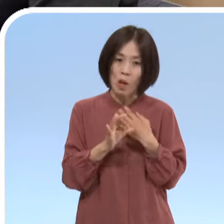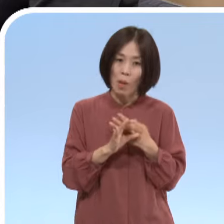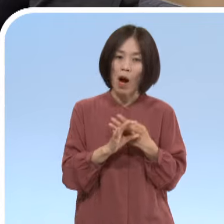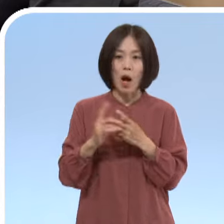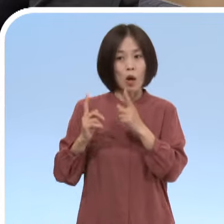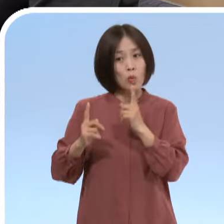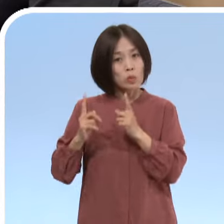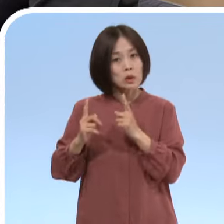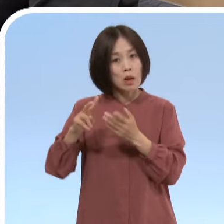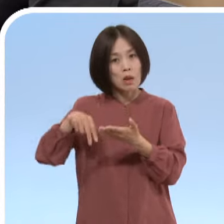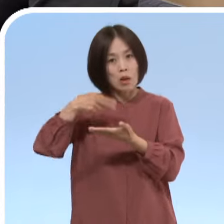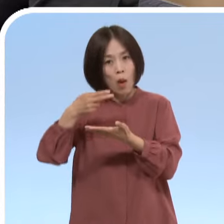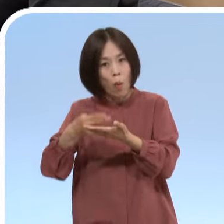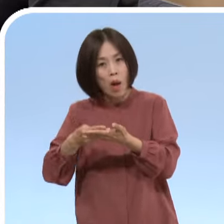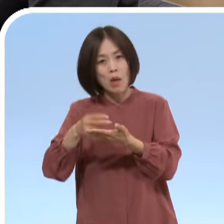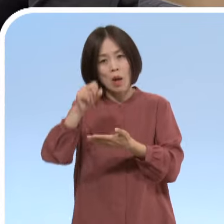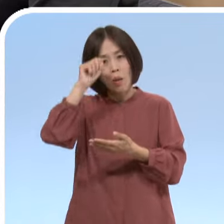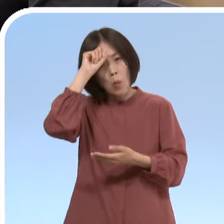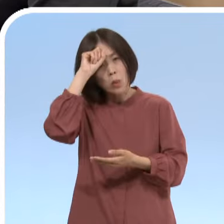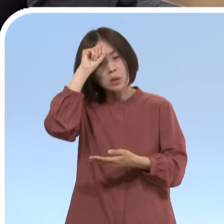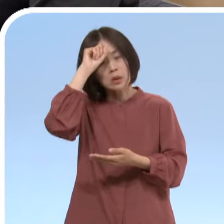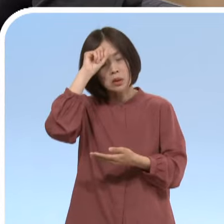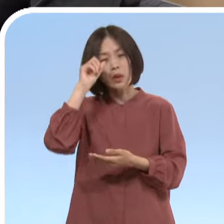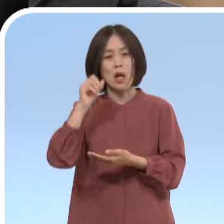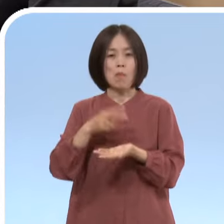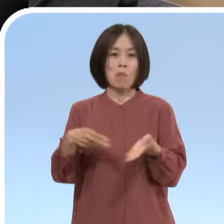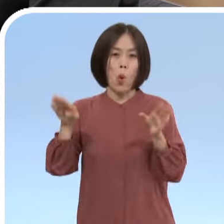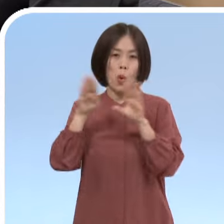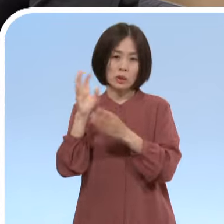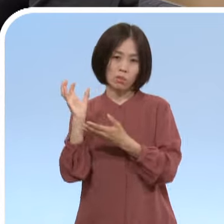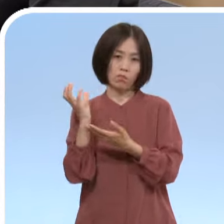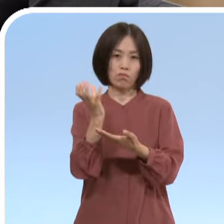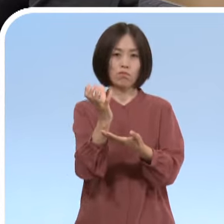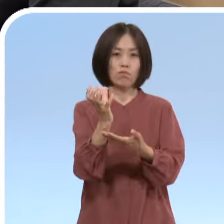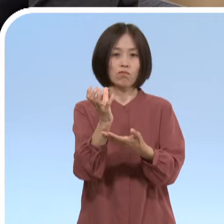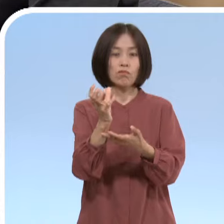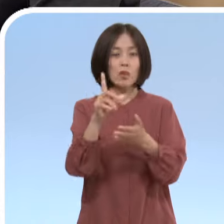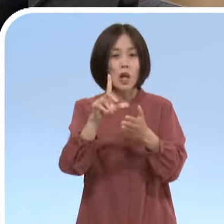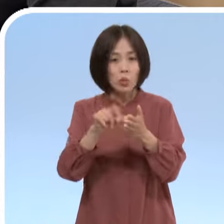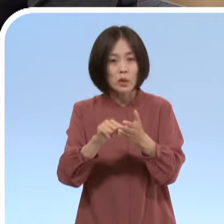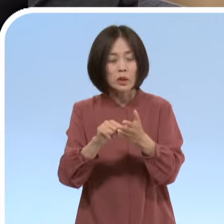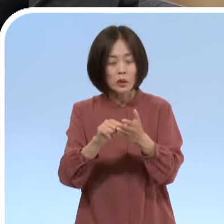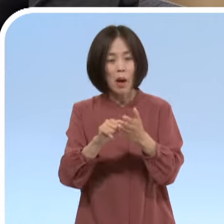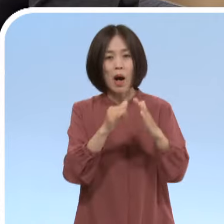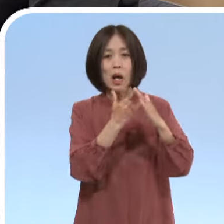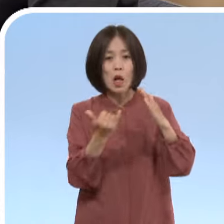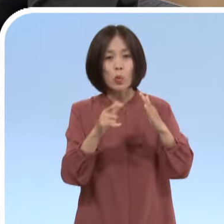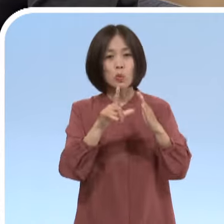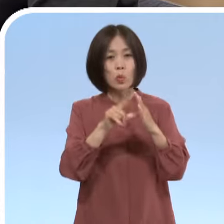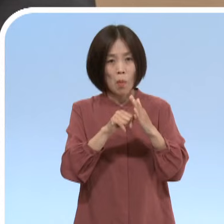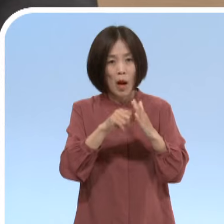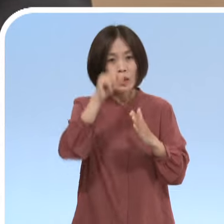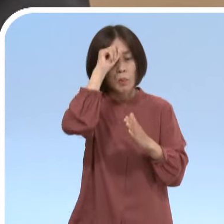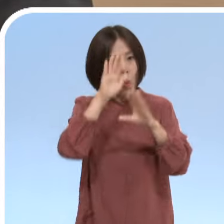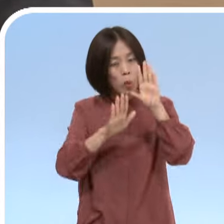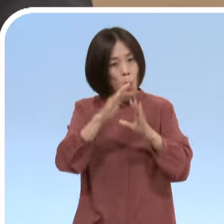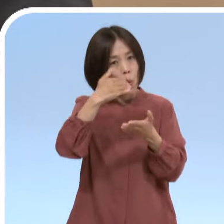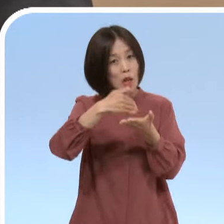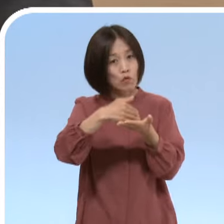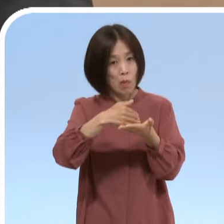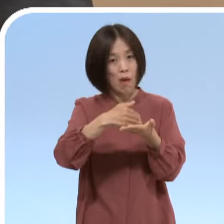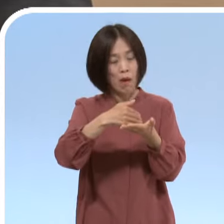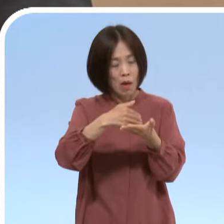例えばそのどちらか片方が倒れたり病気になったりして病院に運ばれて、で本来普通の家族であれば病